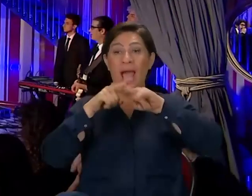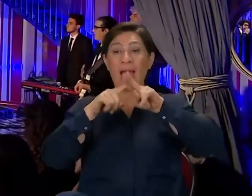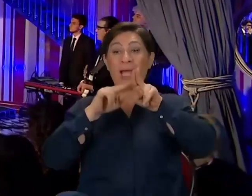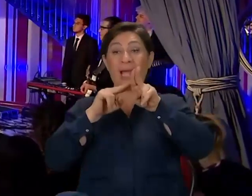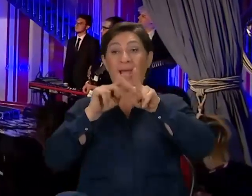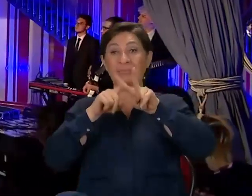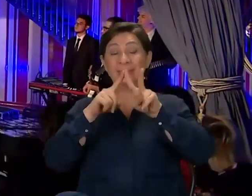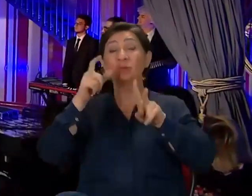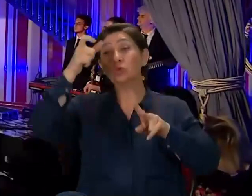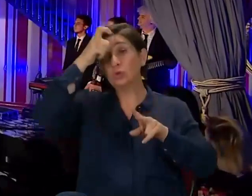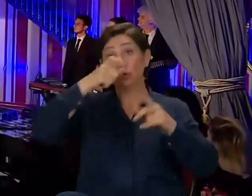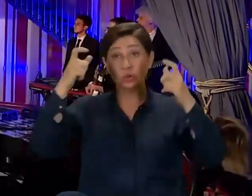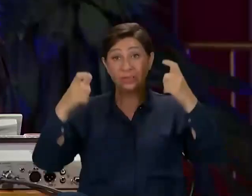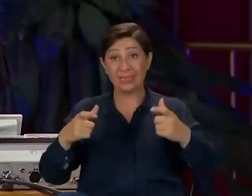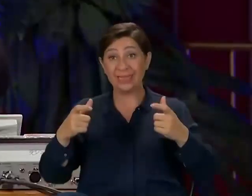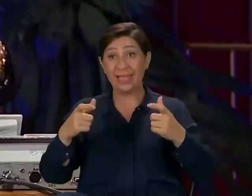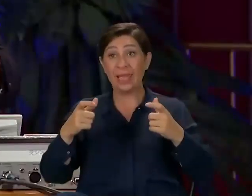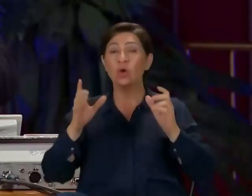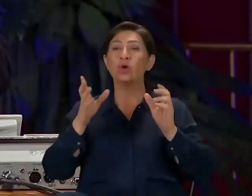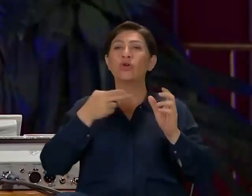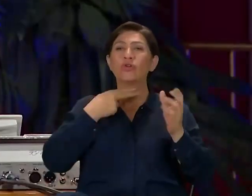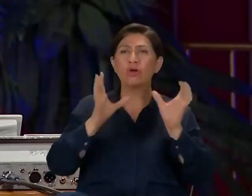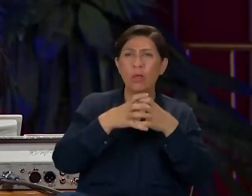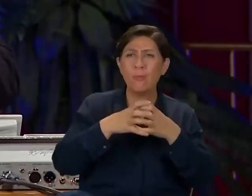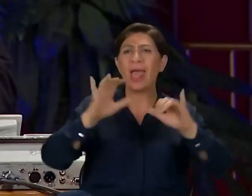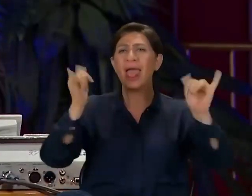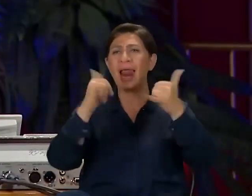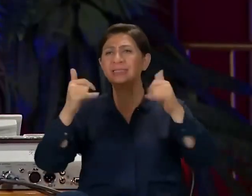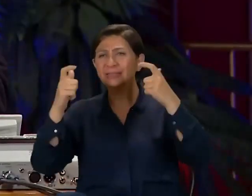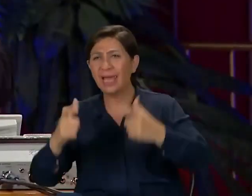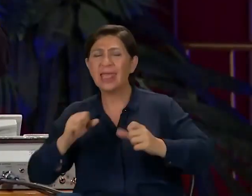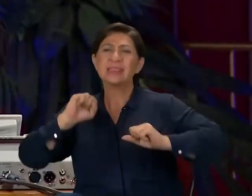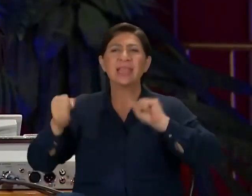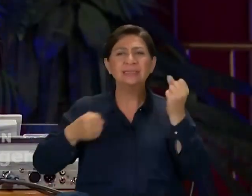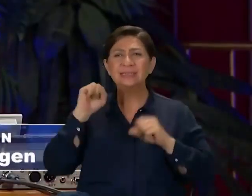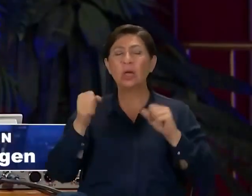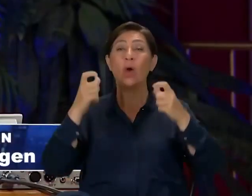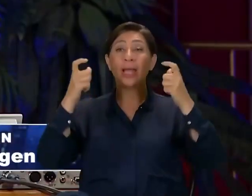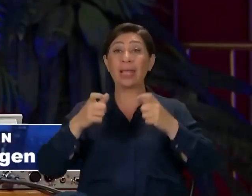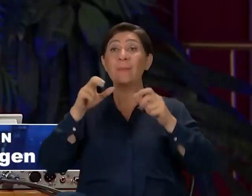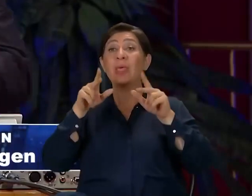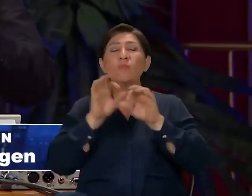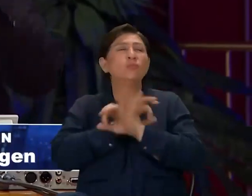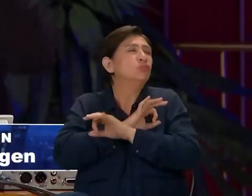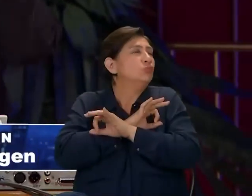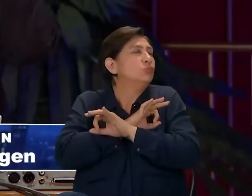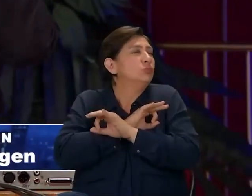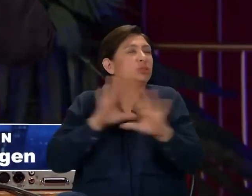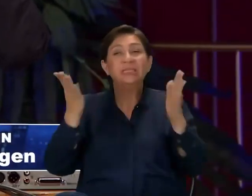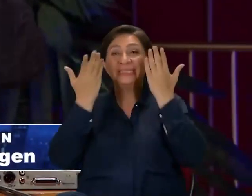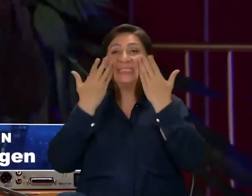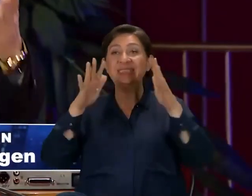özellikle Türkiye'de kulüpler, eğlence mekanları bu gibi yerlerde müthiş